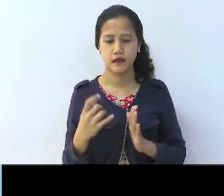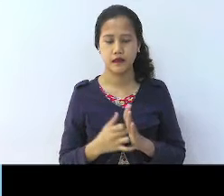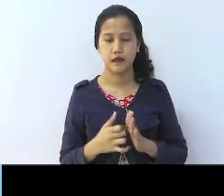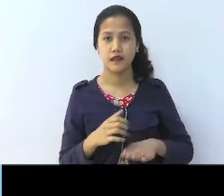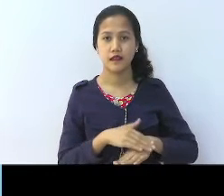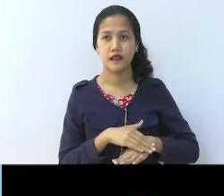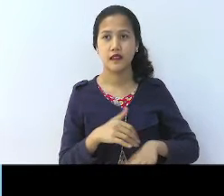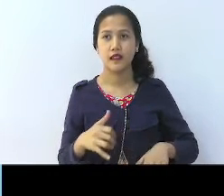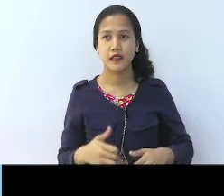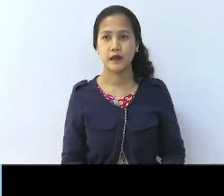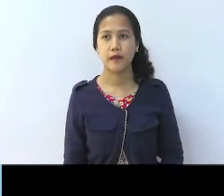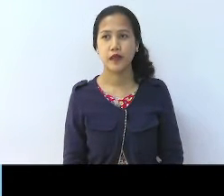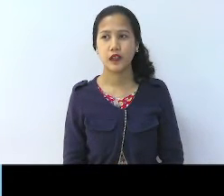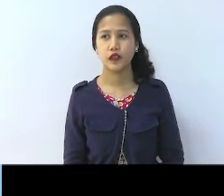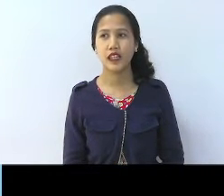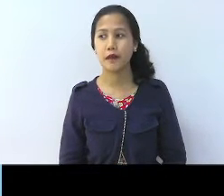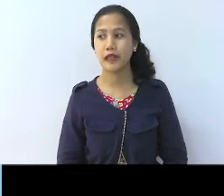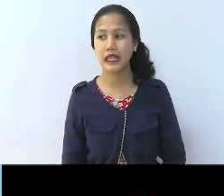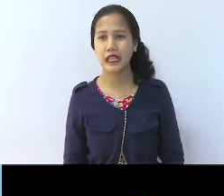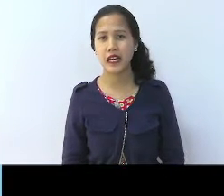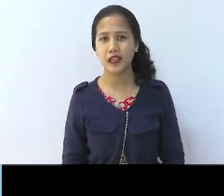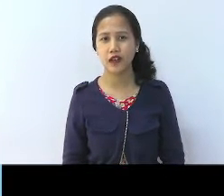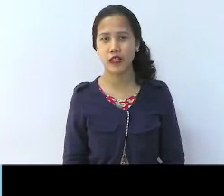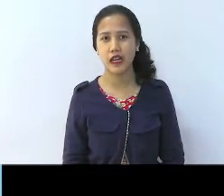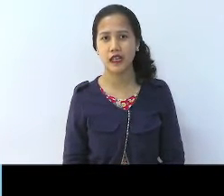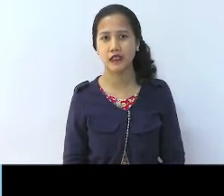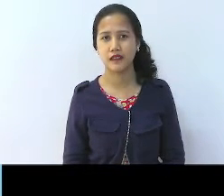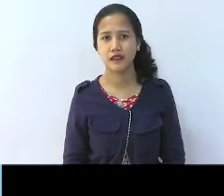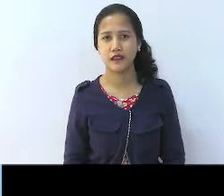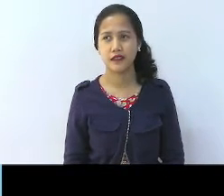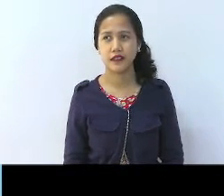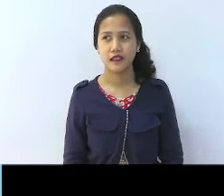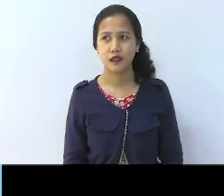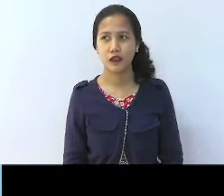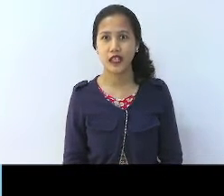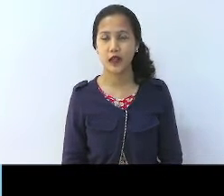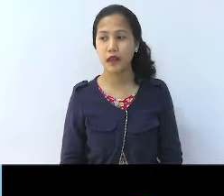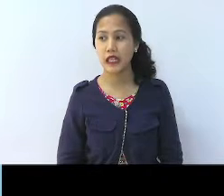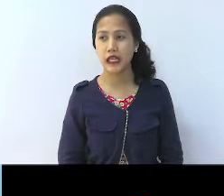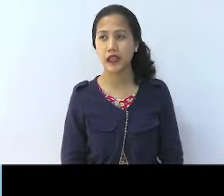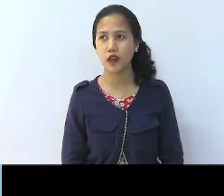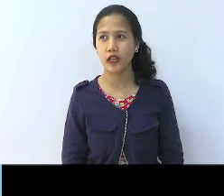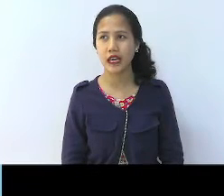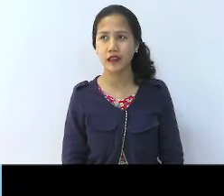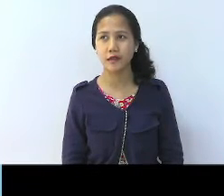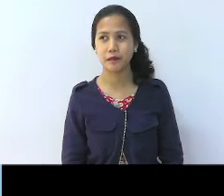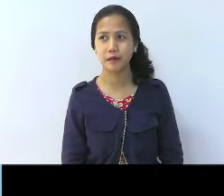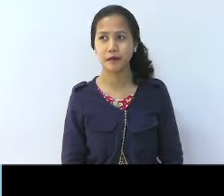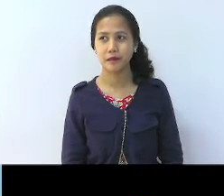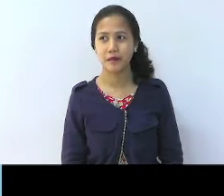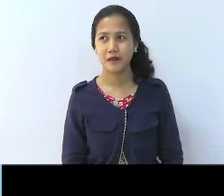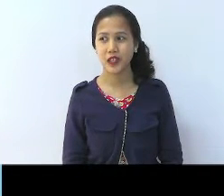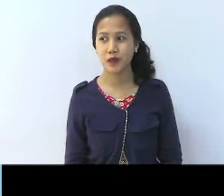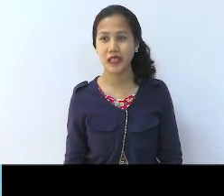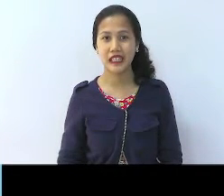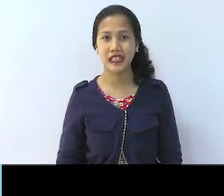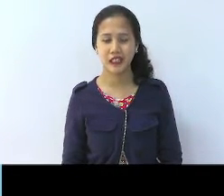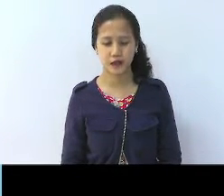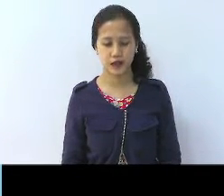natin ngayon ay ang tinatawag na temporomandibular disorders o